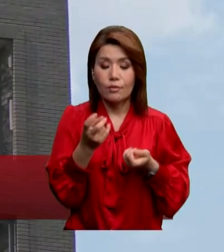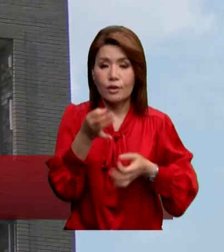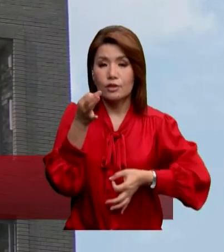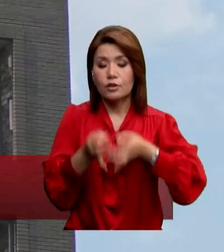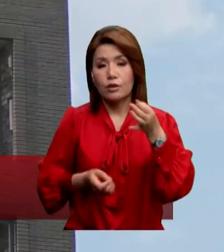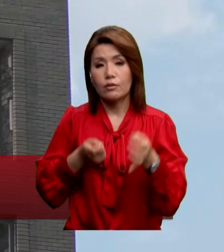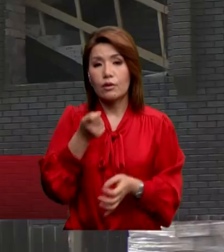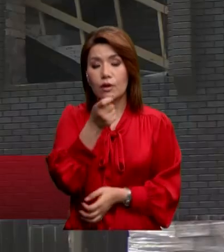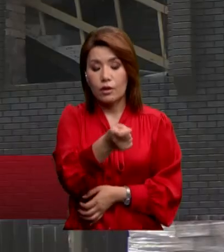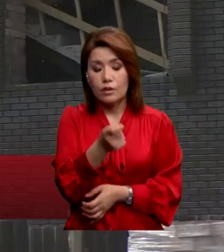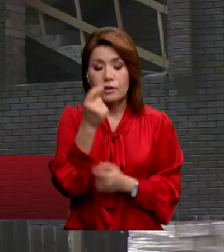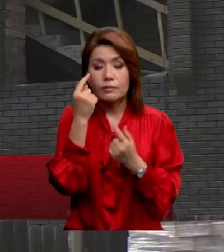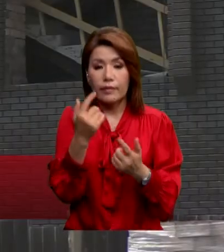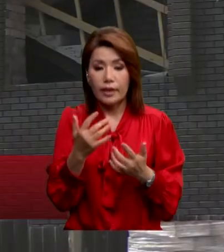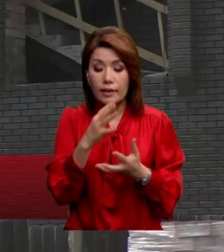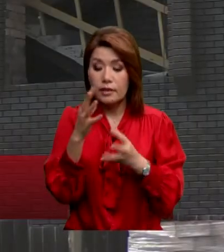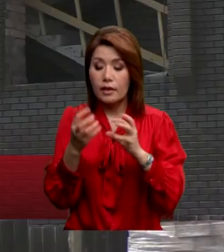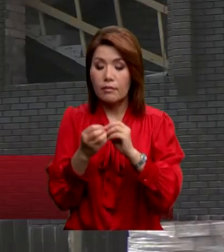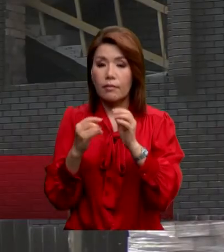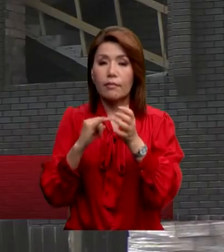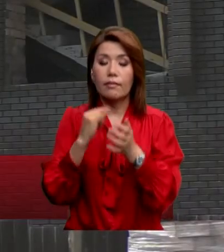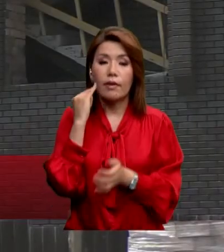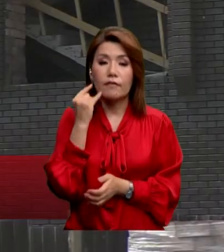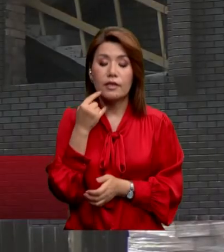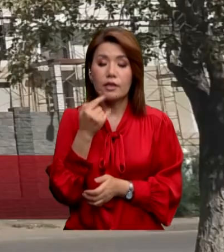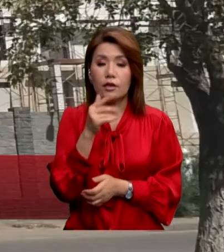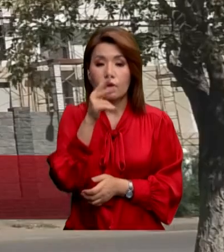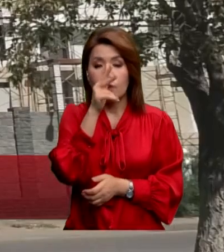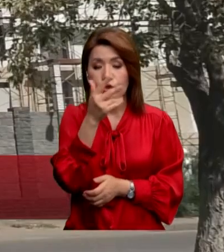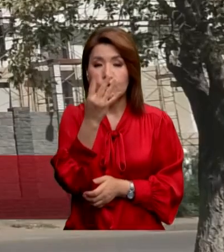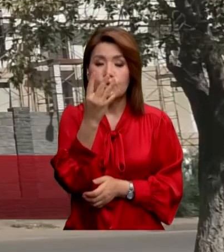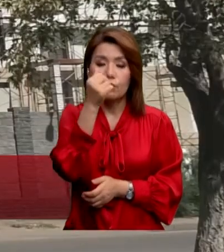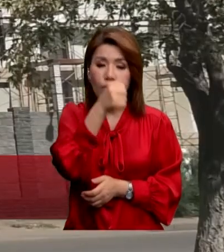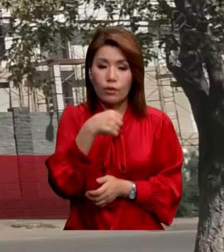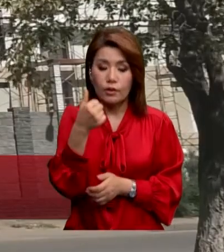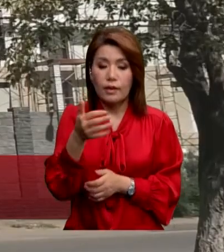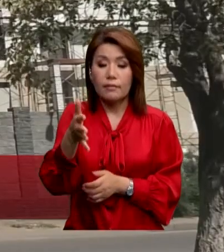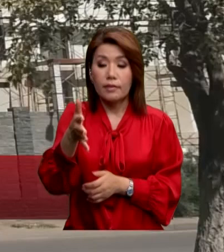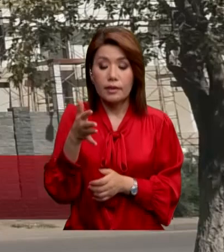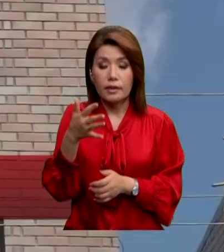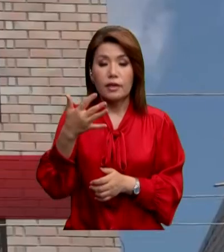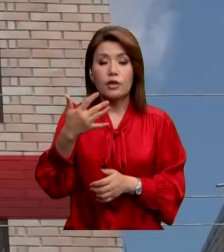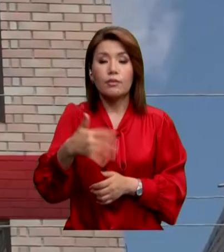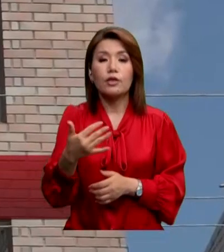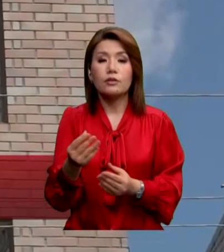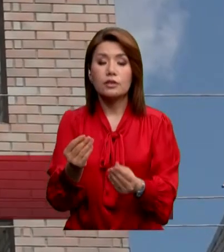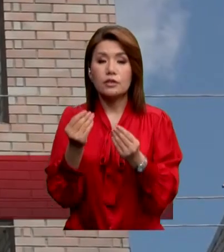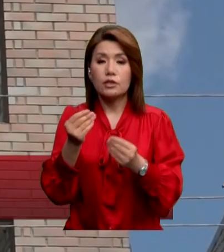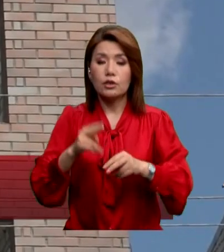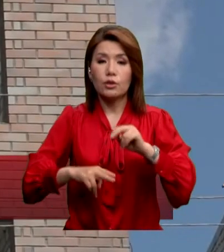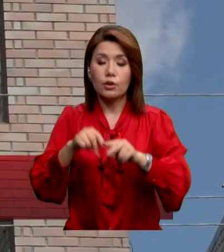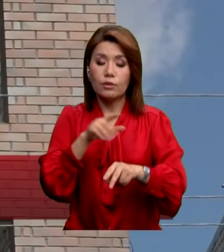шағым түсіргені белгілі болды. Жалпы Павлодар қаласында соңғы 3-4 жылда 5 қабаттан аспайтын 50-ден артық элиталық үйлер